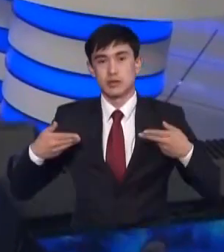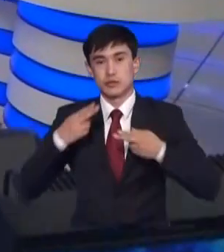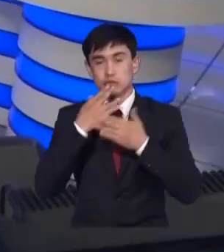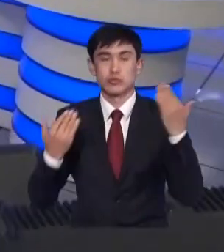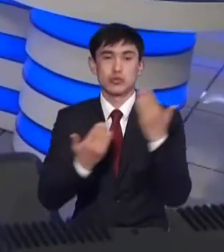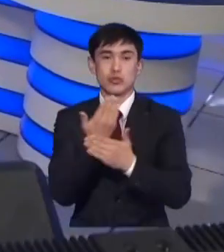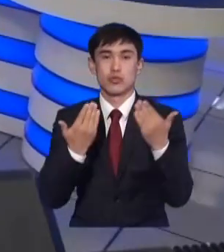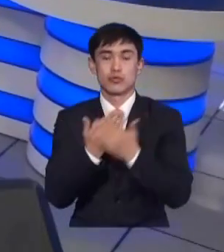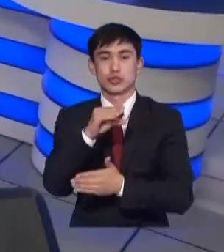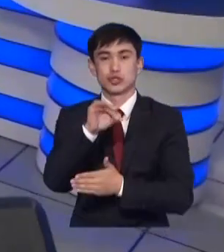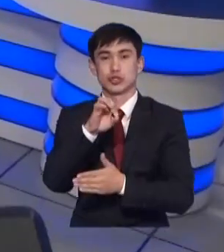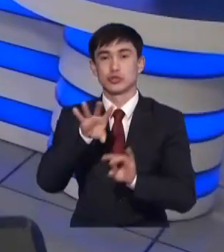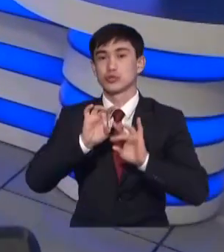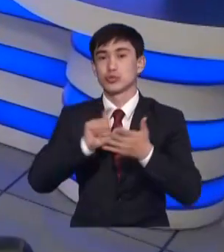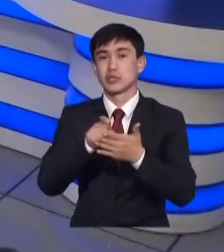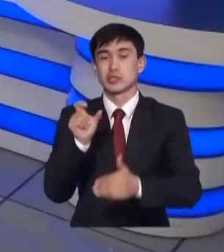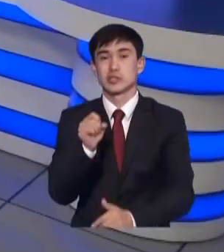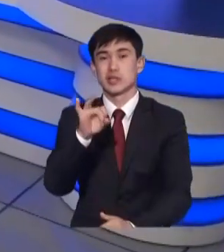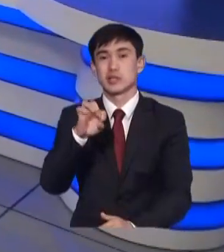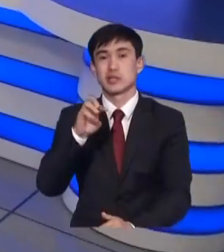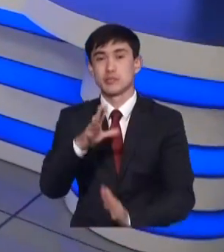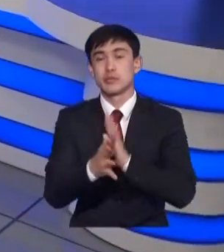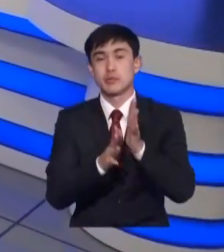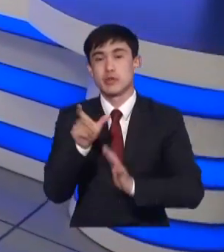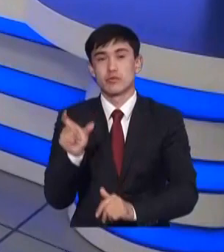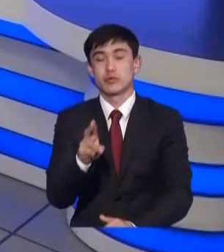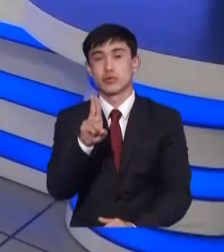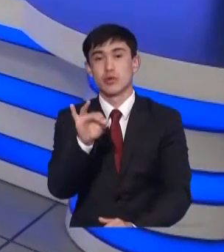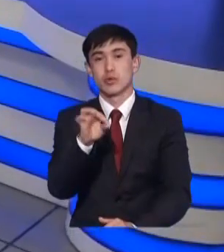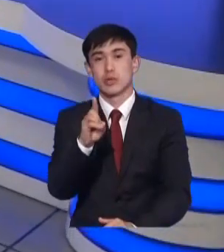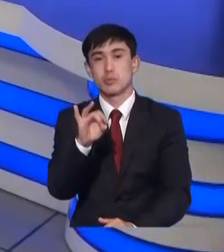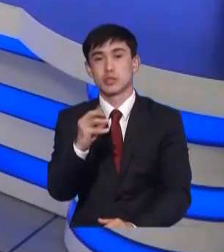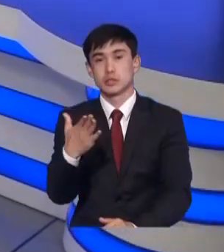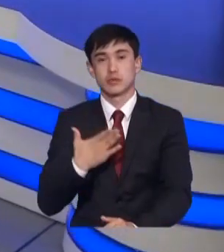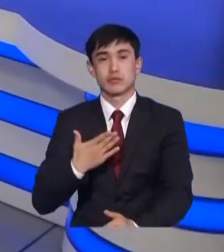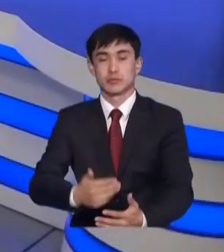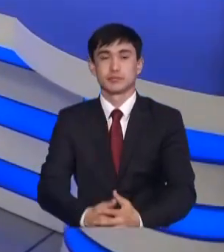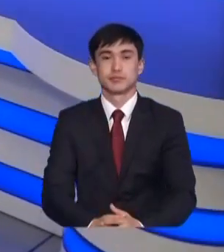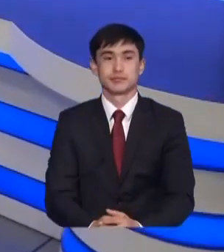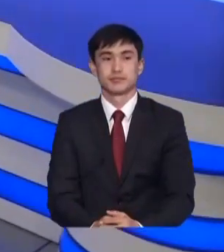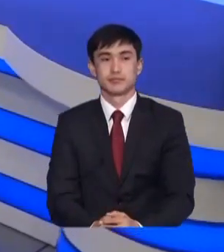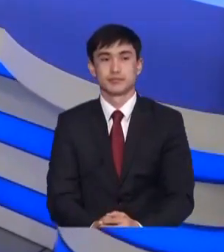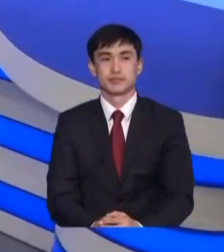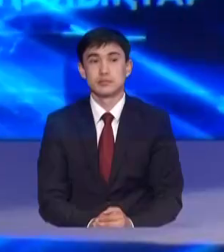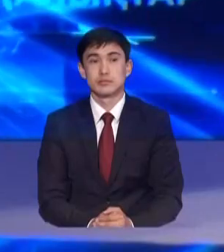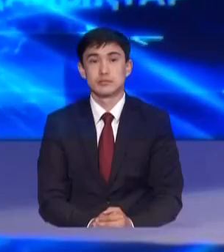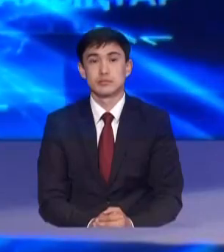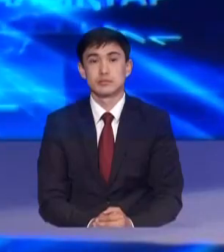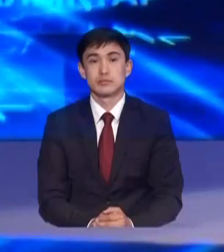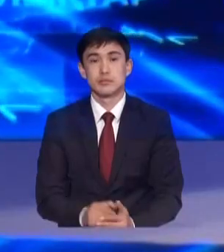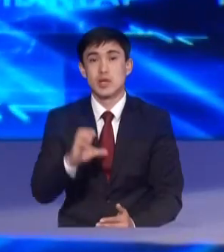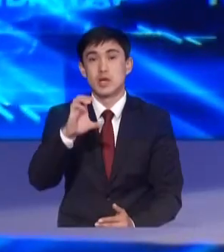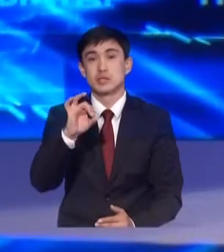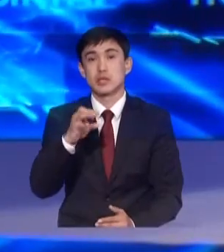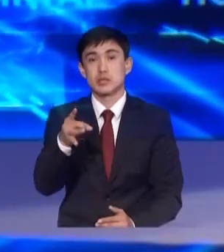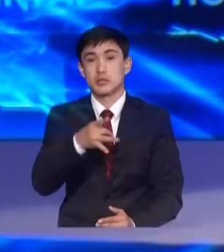Здравствуйте, вы смотрите новости на телеканале ЖТСУ в студии прямого эфира Айгерим Купаева. Сурдоперевод Даурена Абдрасилова.